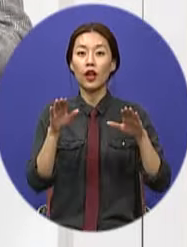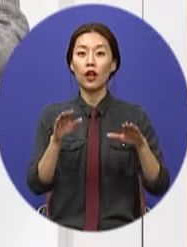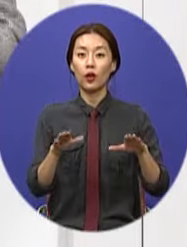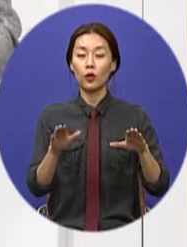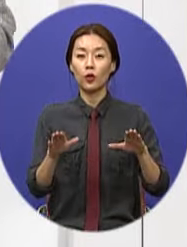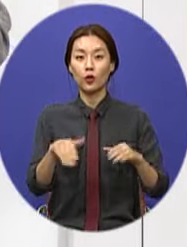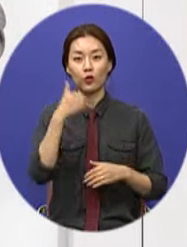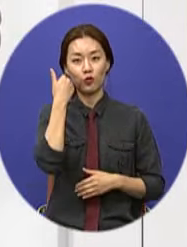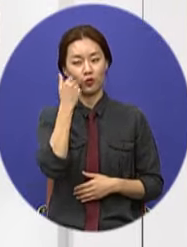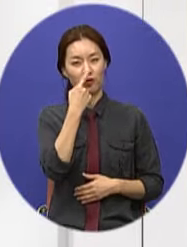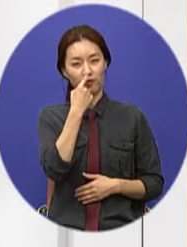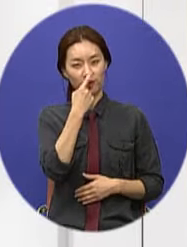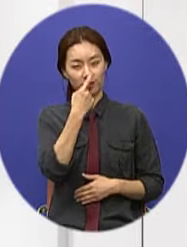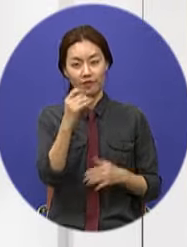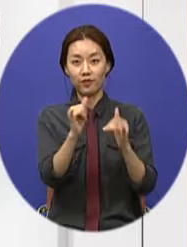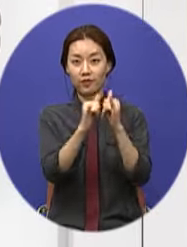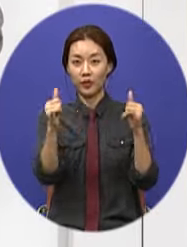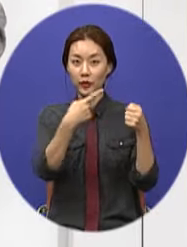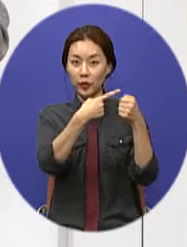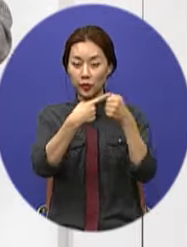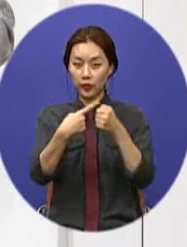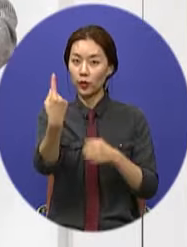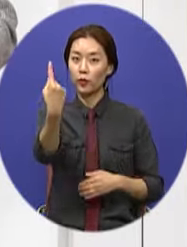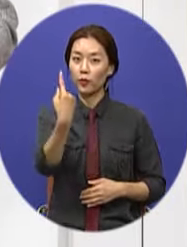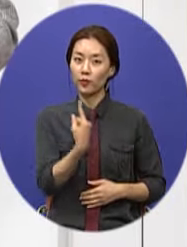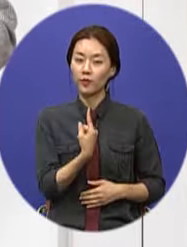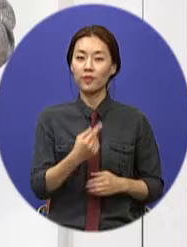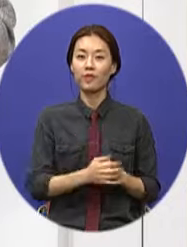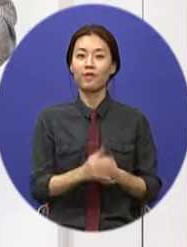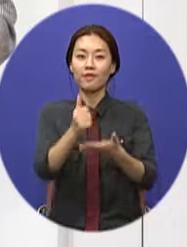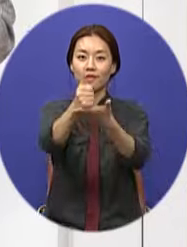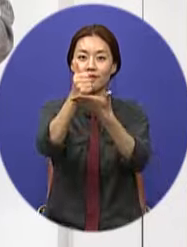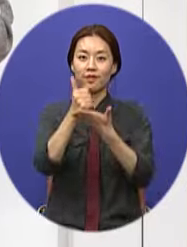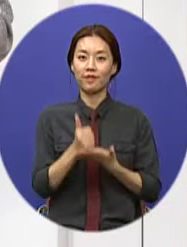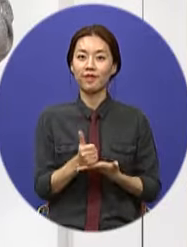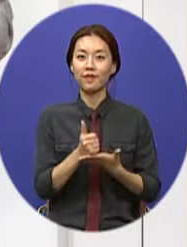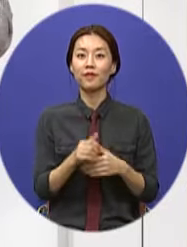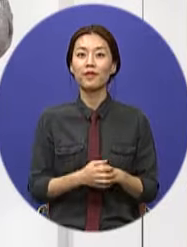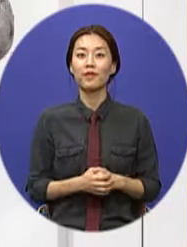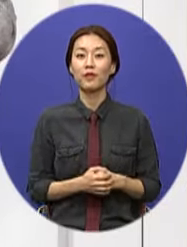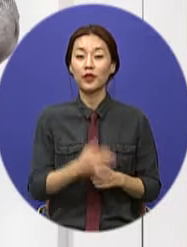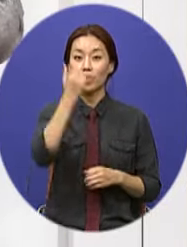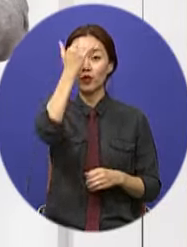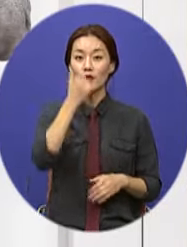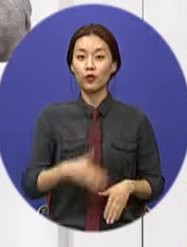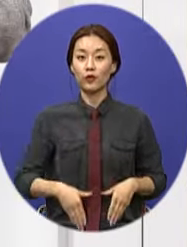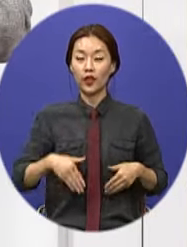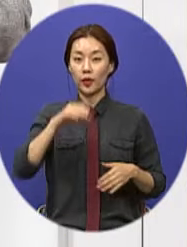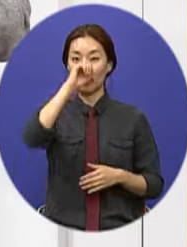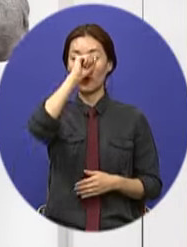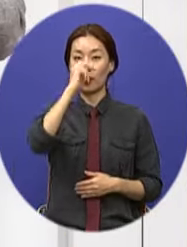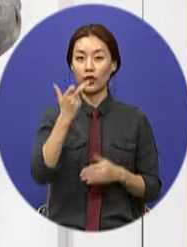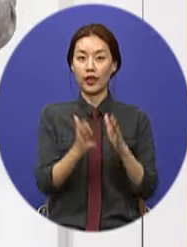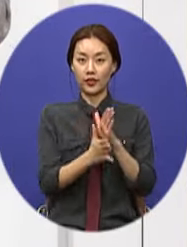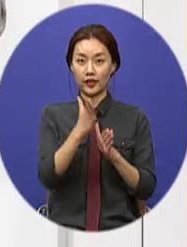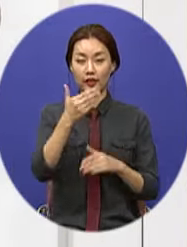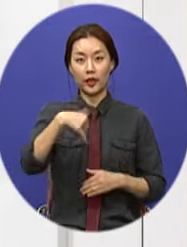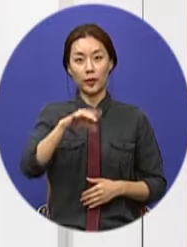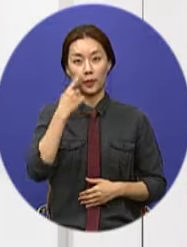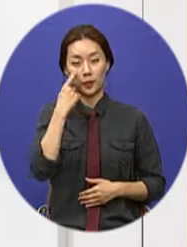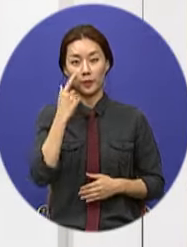과연 어떤 멋진 분이 첫 번째로 문을 열어주실지 모셔보도록 할까요? 네, 충청남도 서산시로